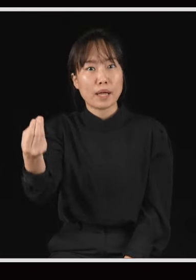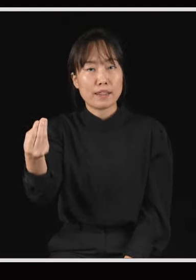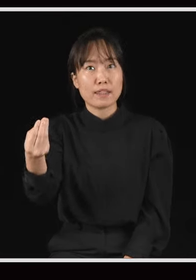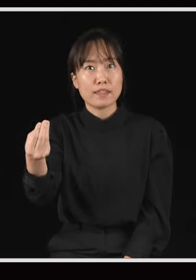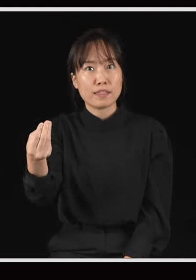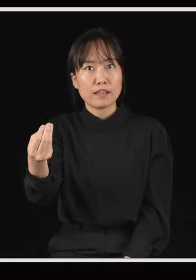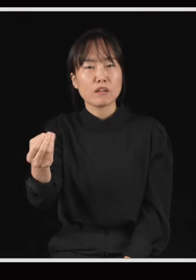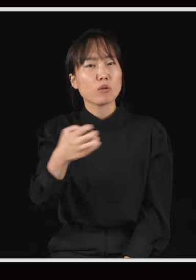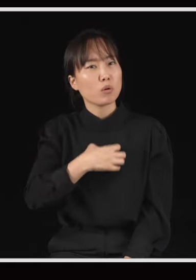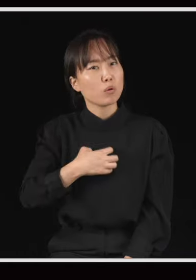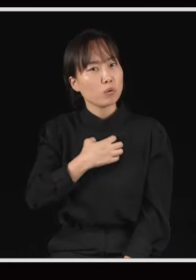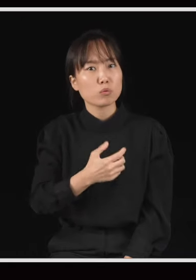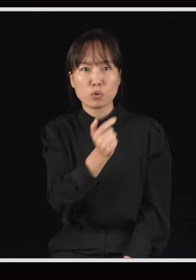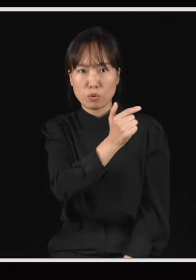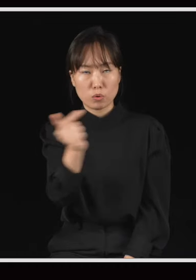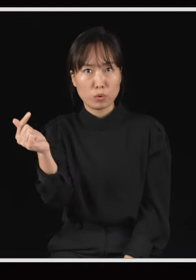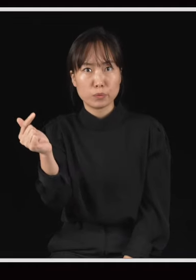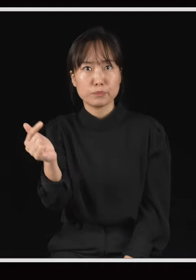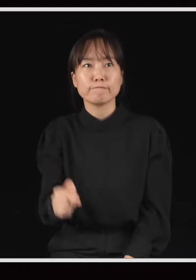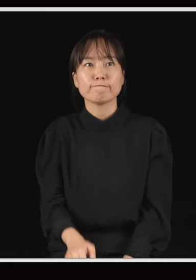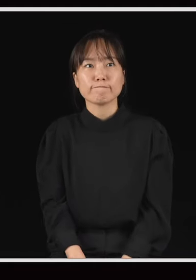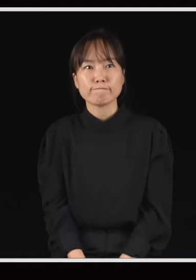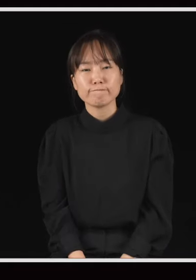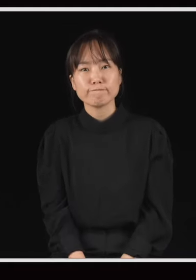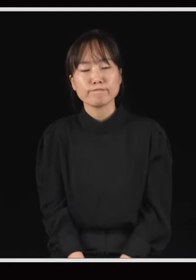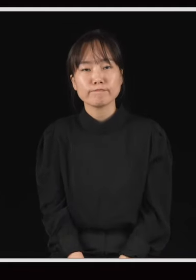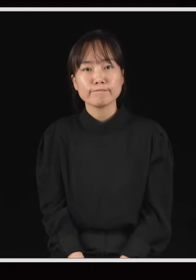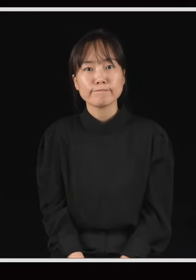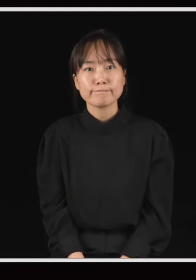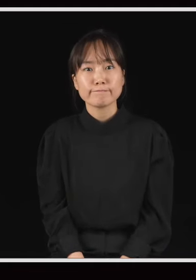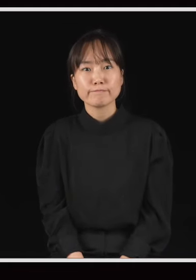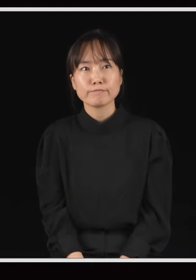감소됩니다. 한마디로 와꾸가 안 나오는 미래죠.